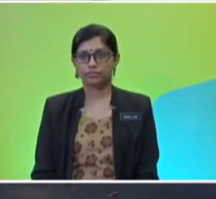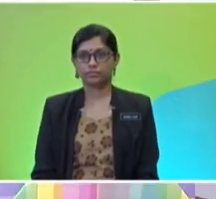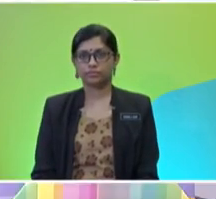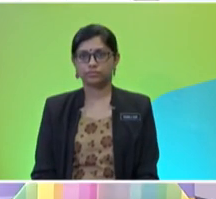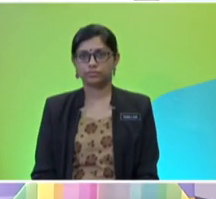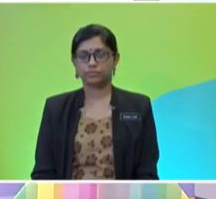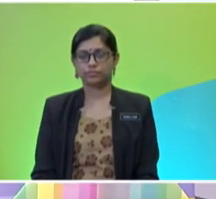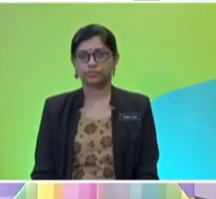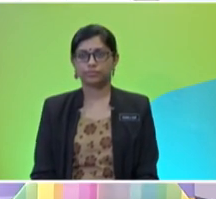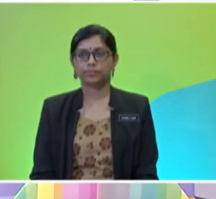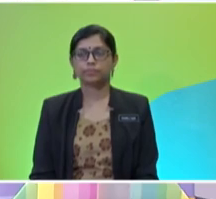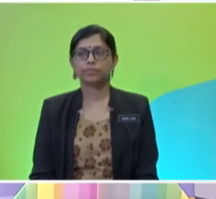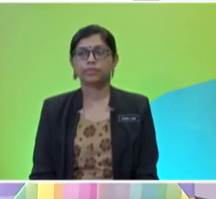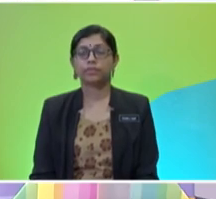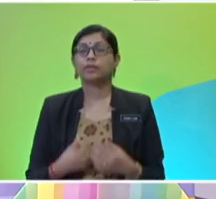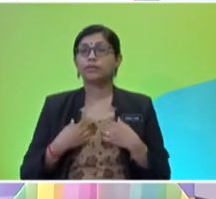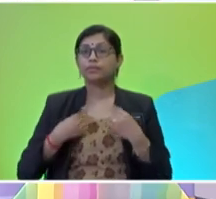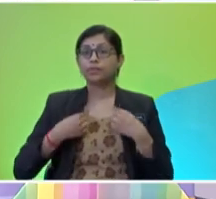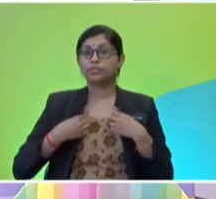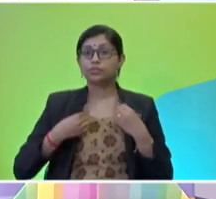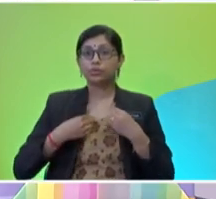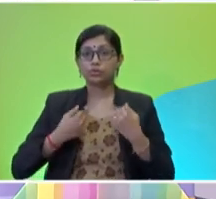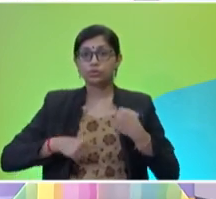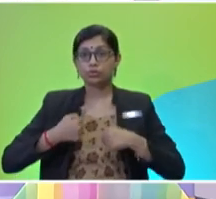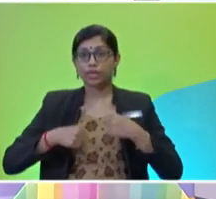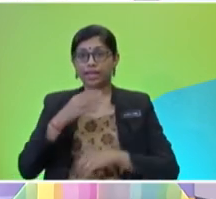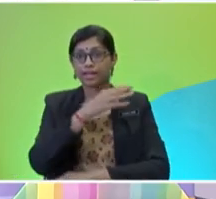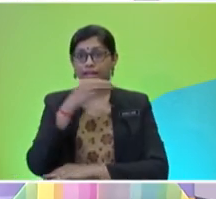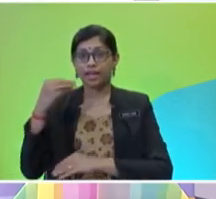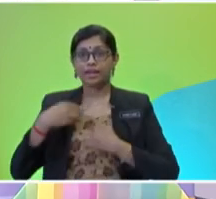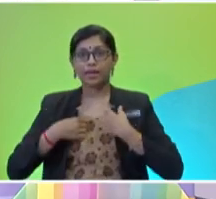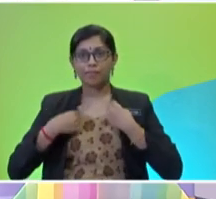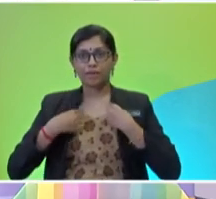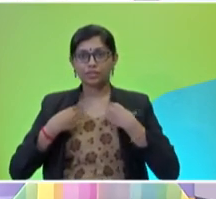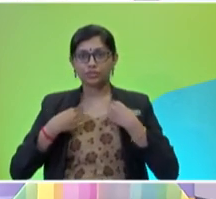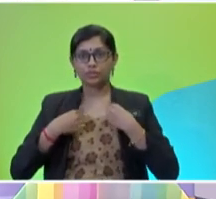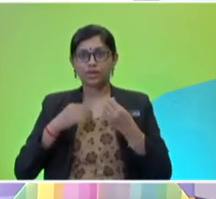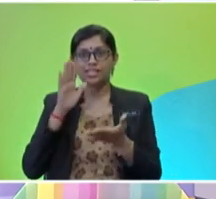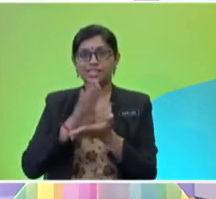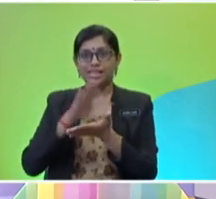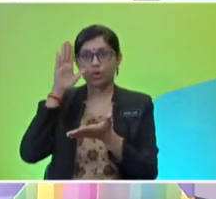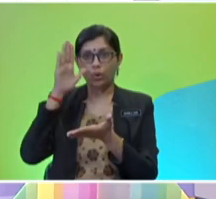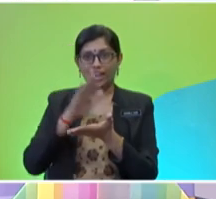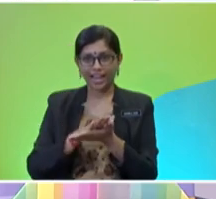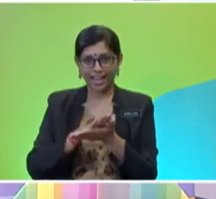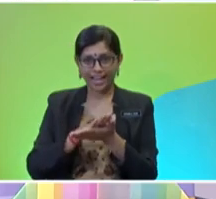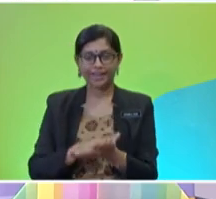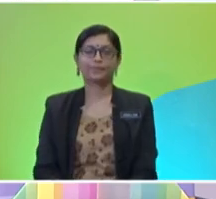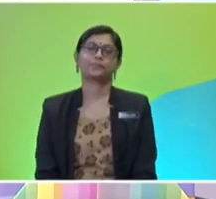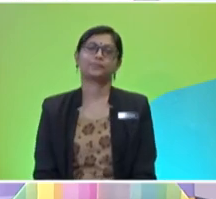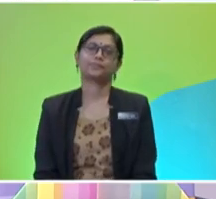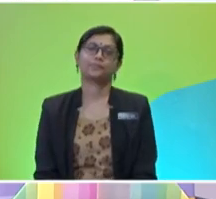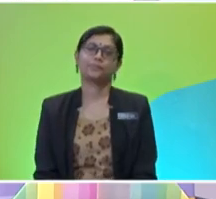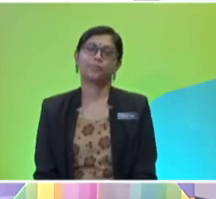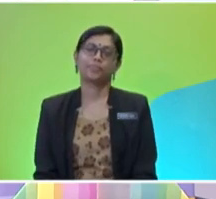cikgu tunjukkan ni lah. Iaitu baju sukan dan juga baju seragam kan cikgu? Baju sukan dan baju seragam. Yap. Okey. Jom kita